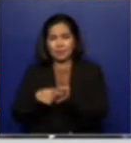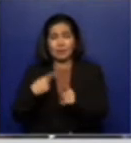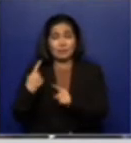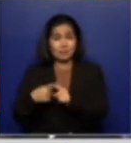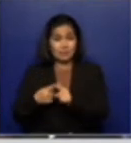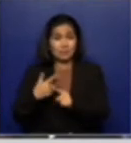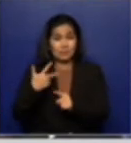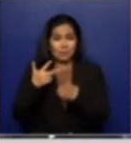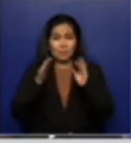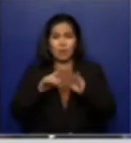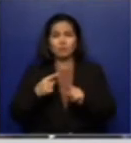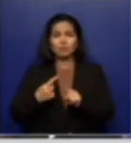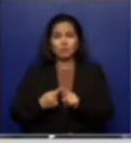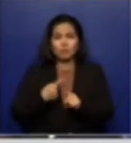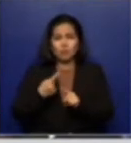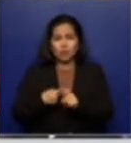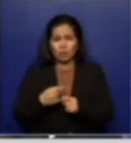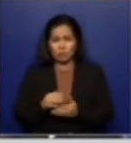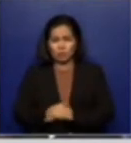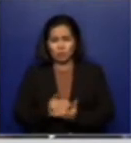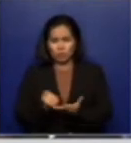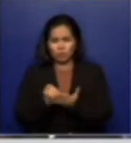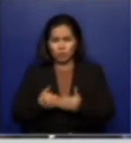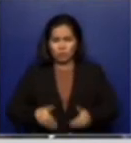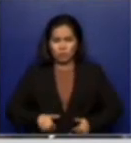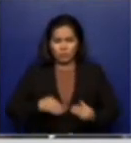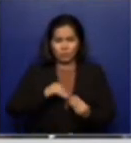เป็นเงินกันตายเฉยๆครับท่านประธาน